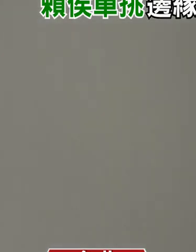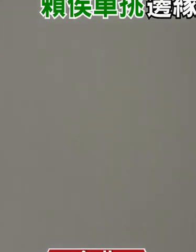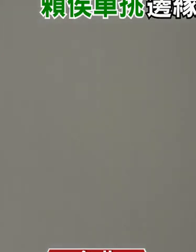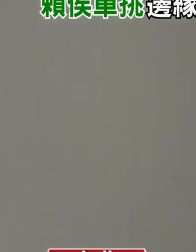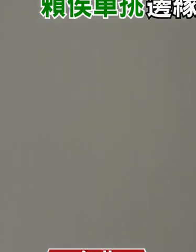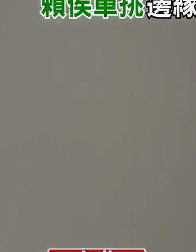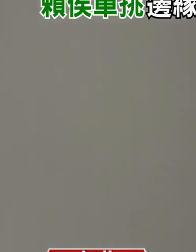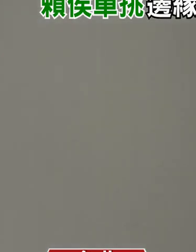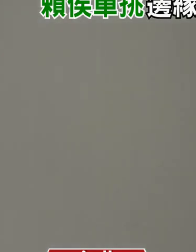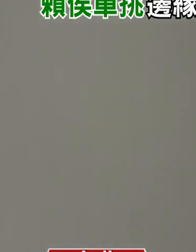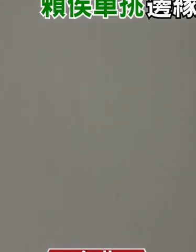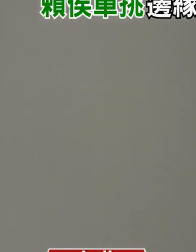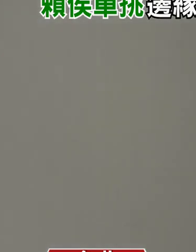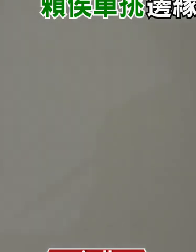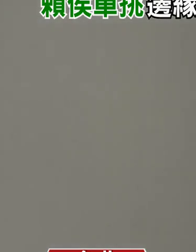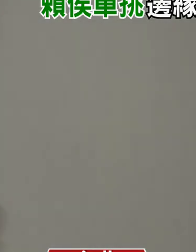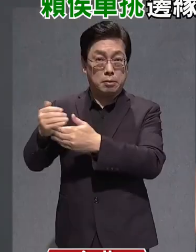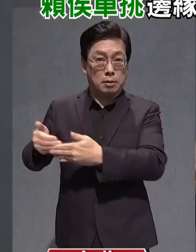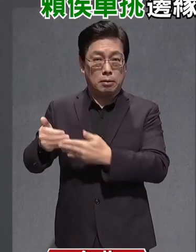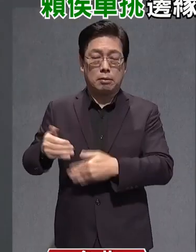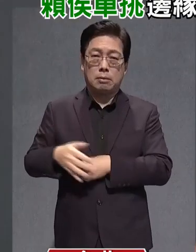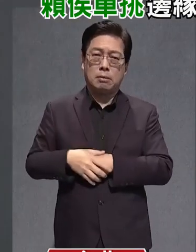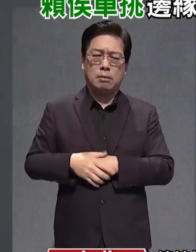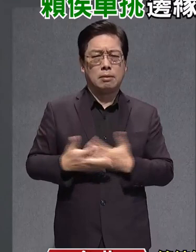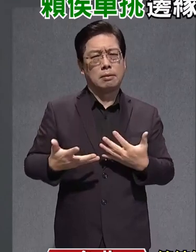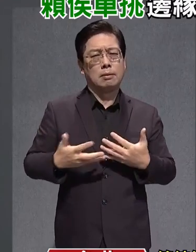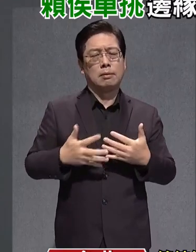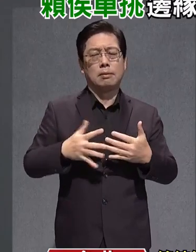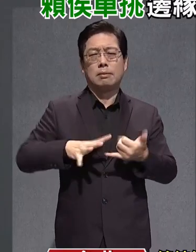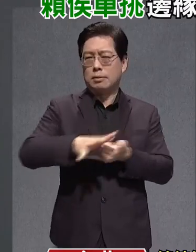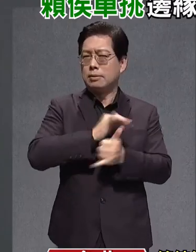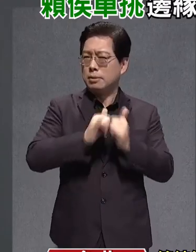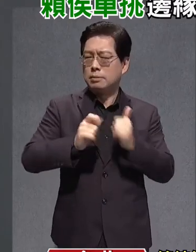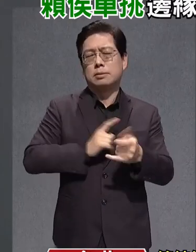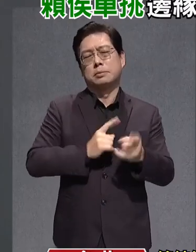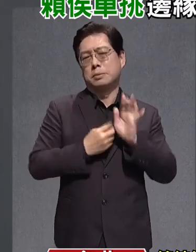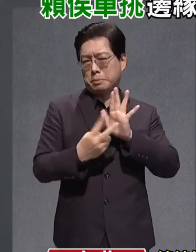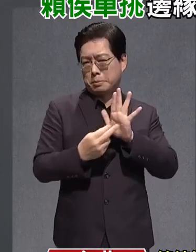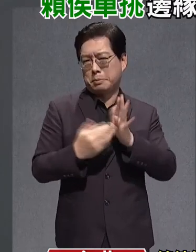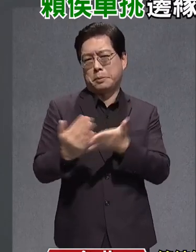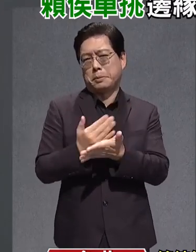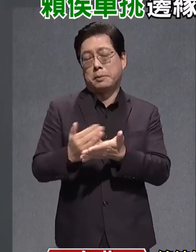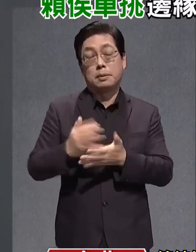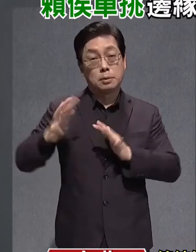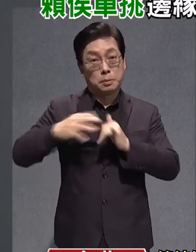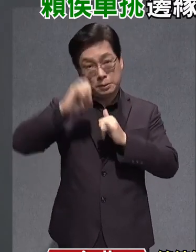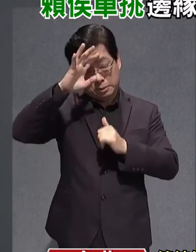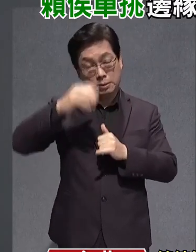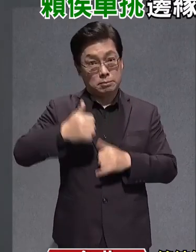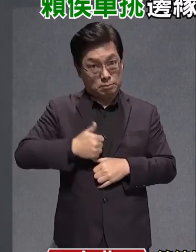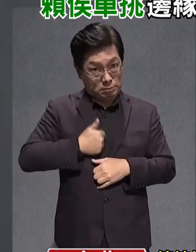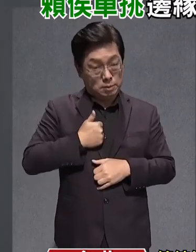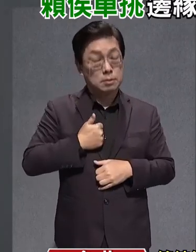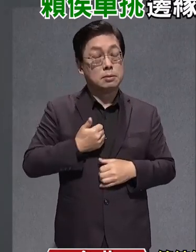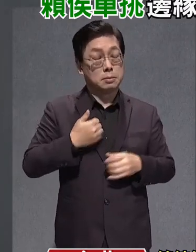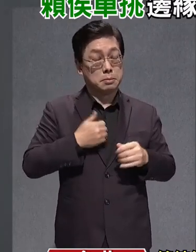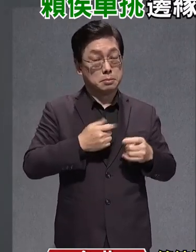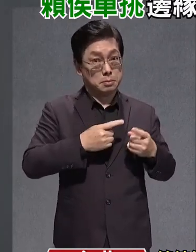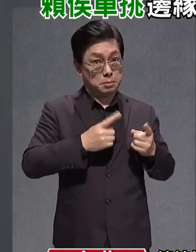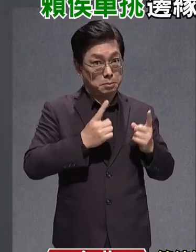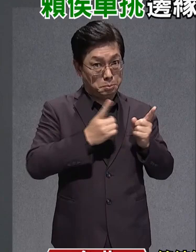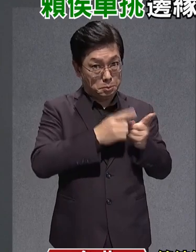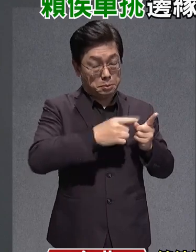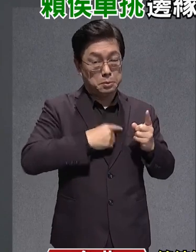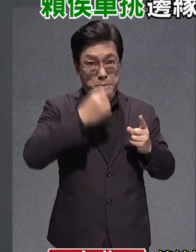国民党，想用你的魔法对付你， 让全国的民众来评评理，国民党对得起经国先生